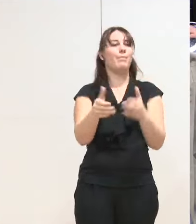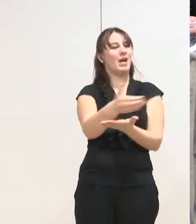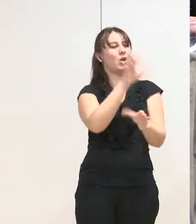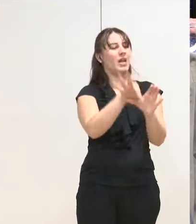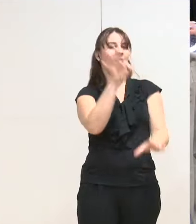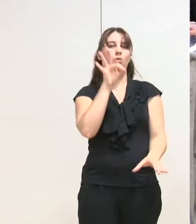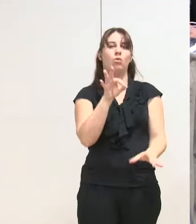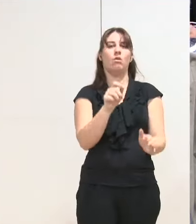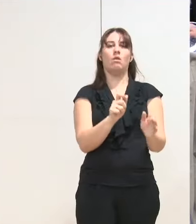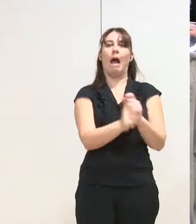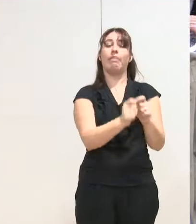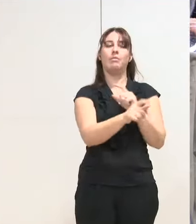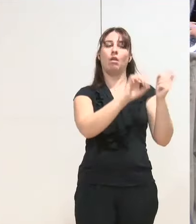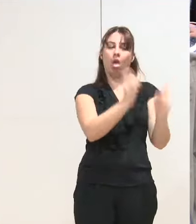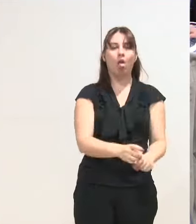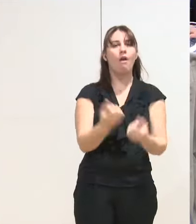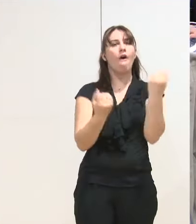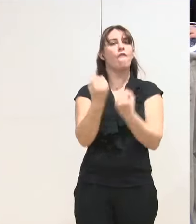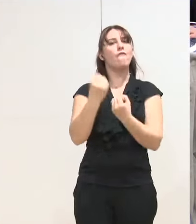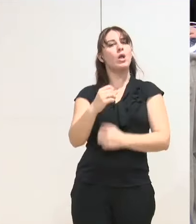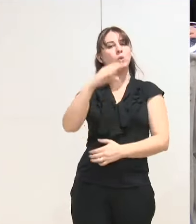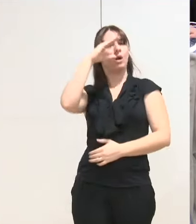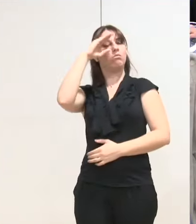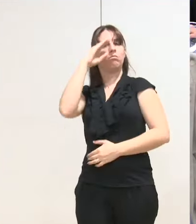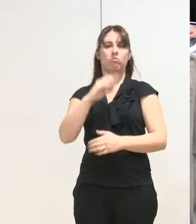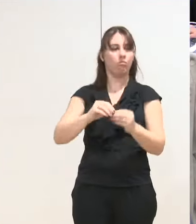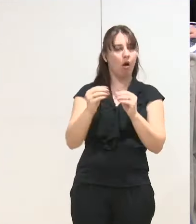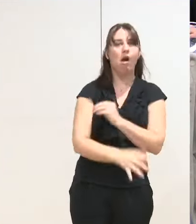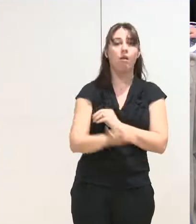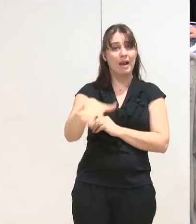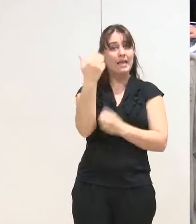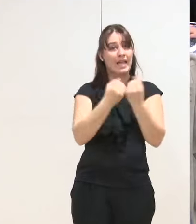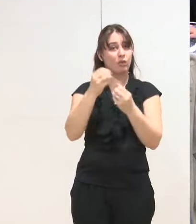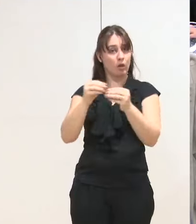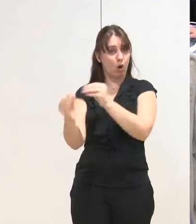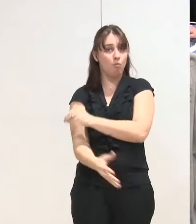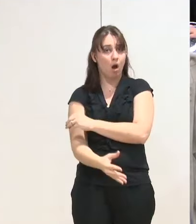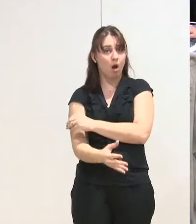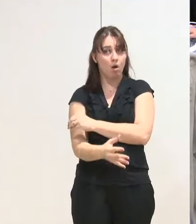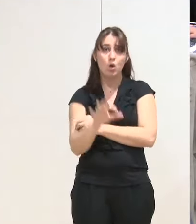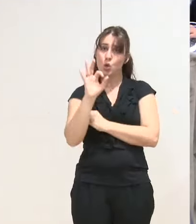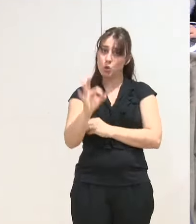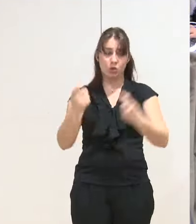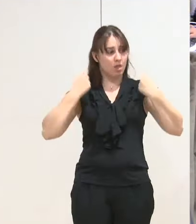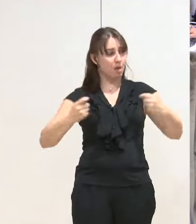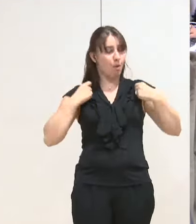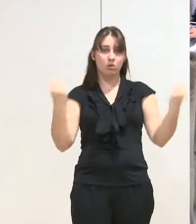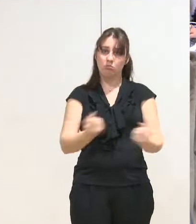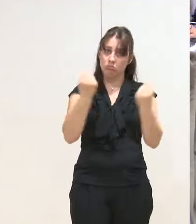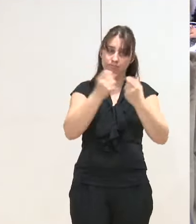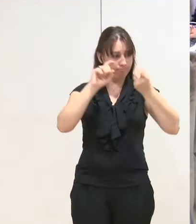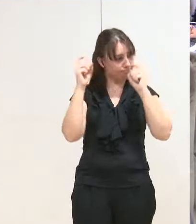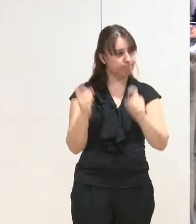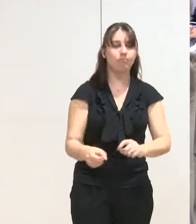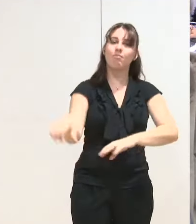la suppression des véhicules de fonction 15 véhicules de moins la baisse effectiv des dépenses de communication des frais